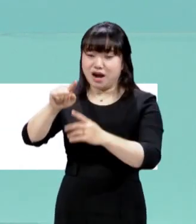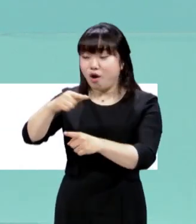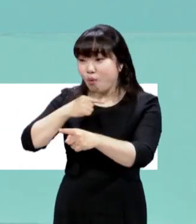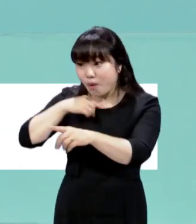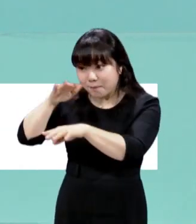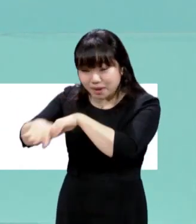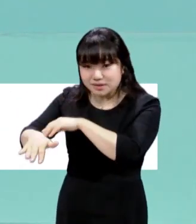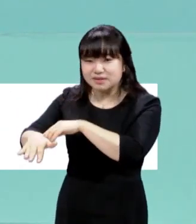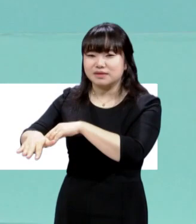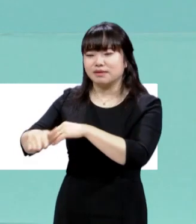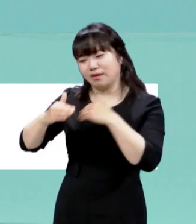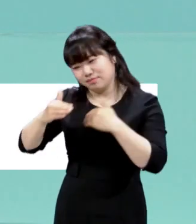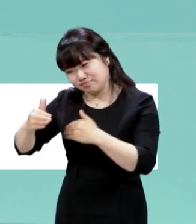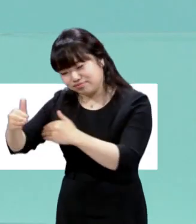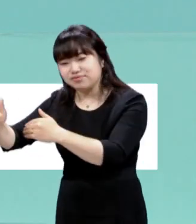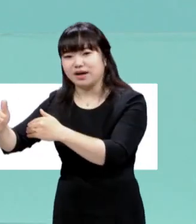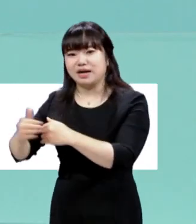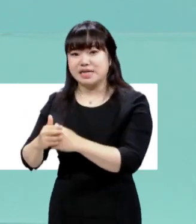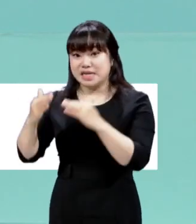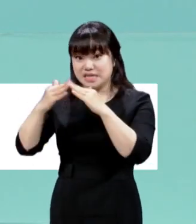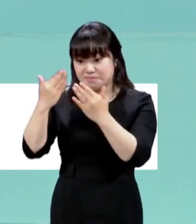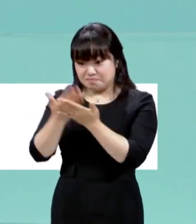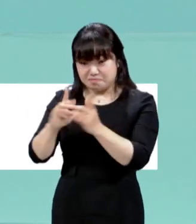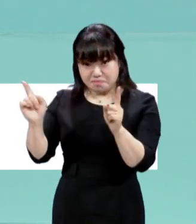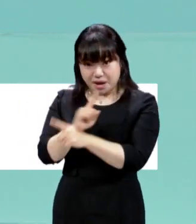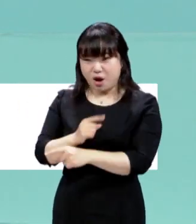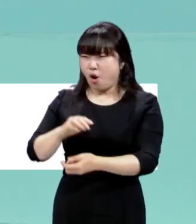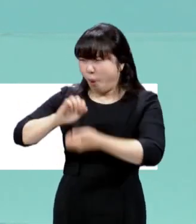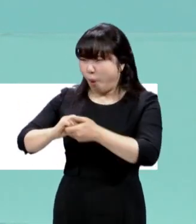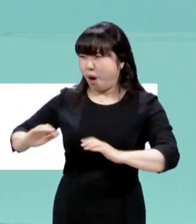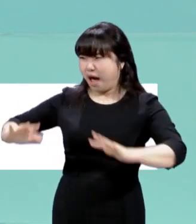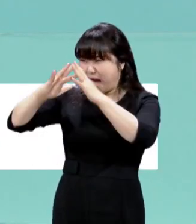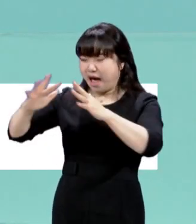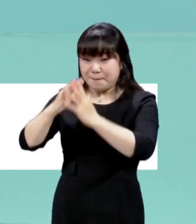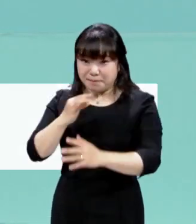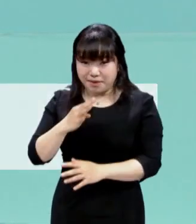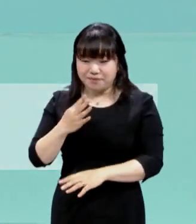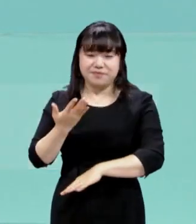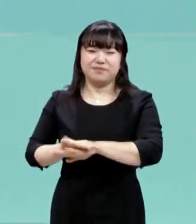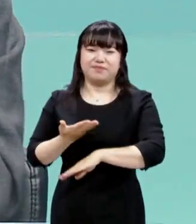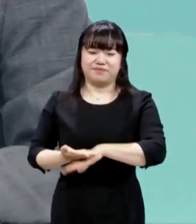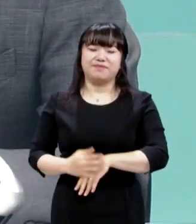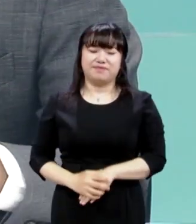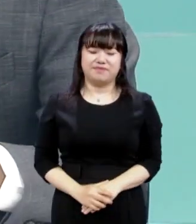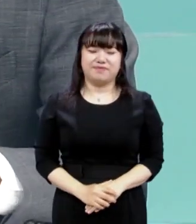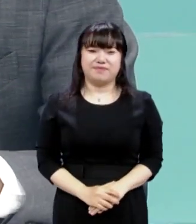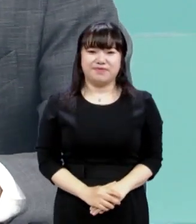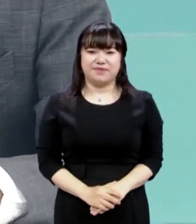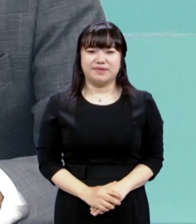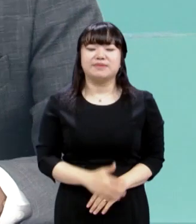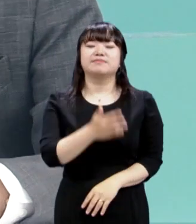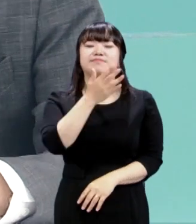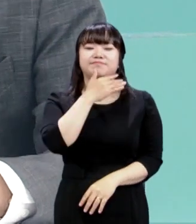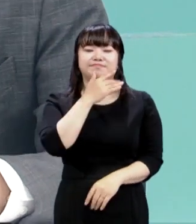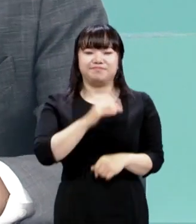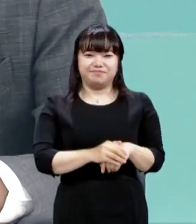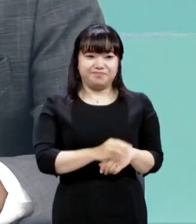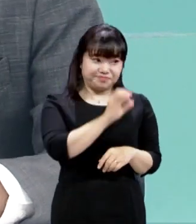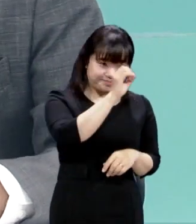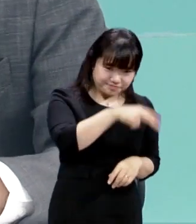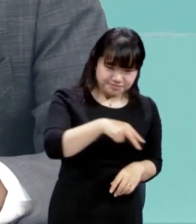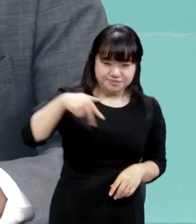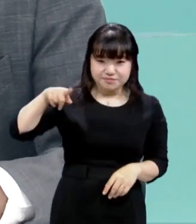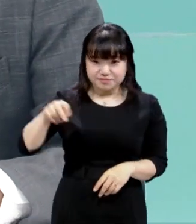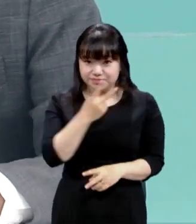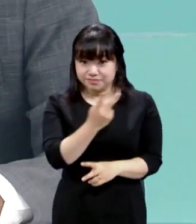원하는 방향으로 갈 수 있는 꼭 주거환경 대상의 아파트 짓는 것만 주방 경계선에 아닙니다 유찬 종 정문헌 두 후보는